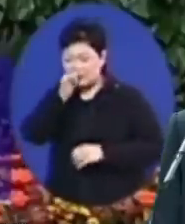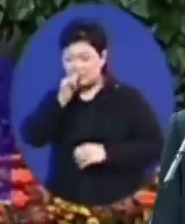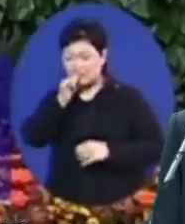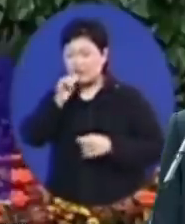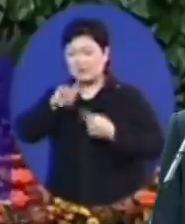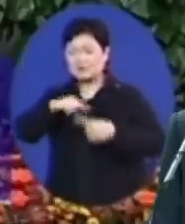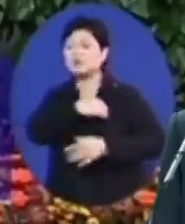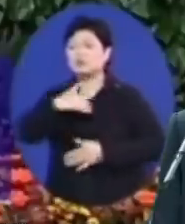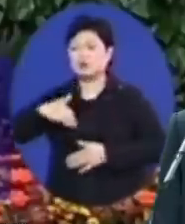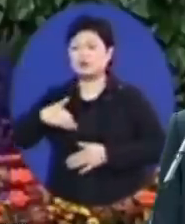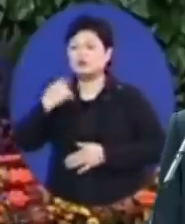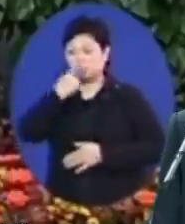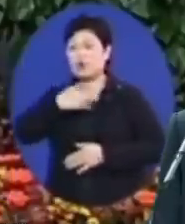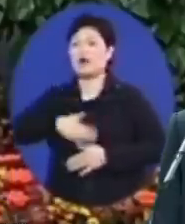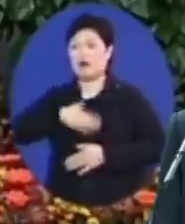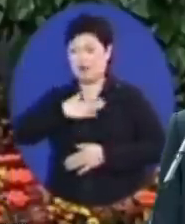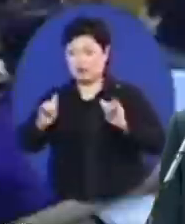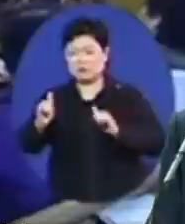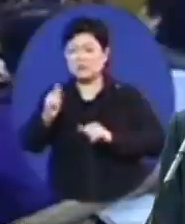줄로 알 것이라.